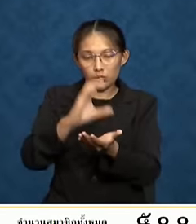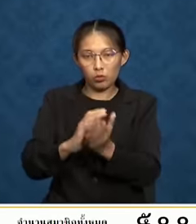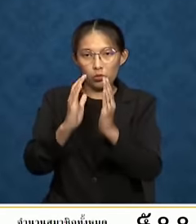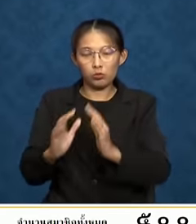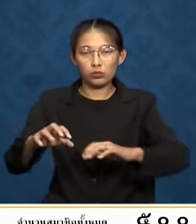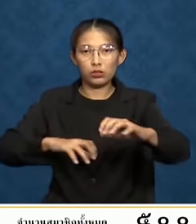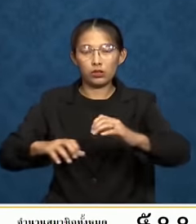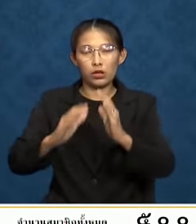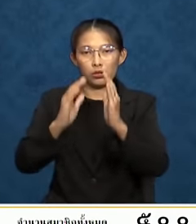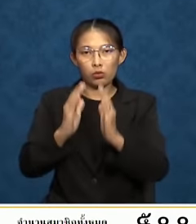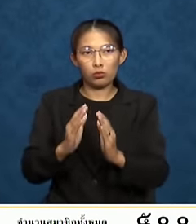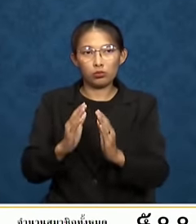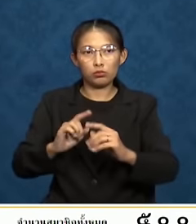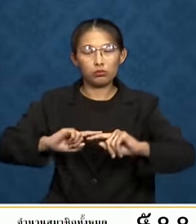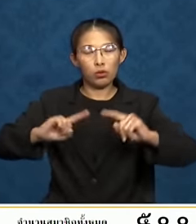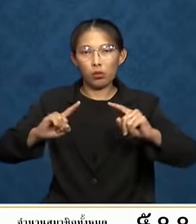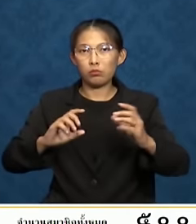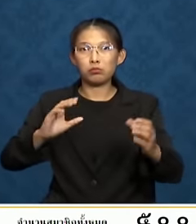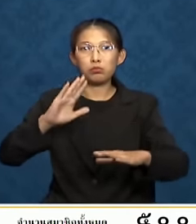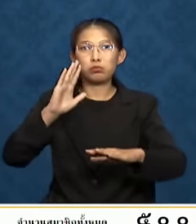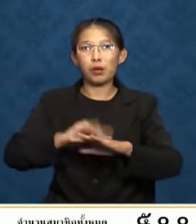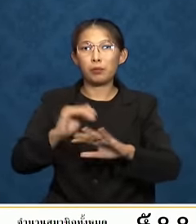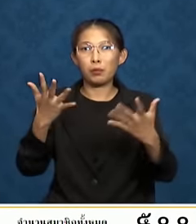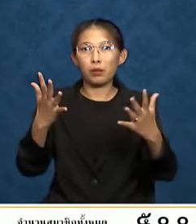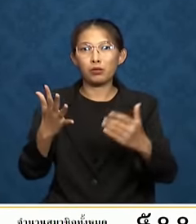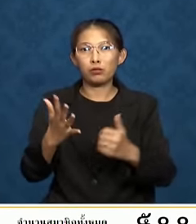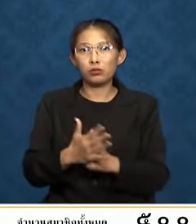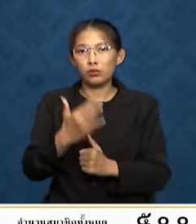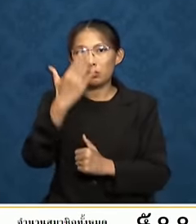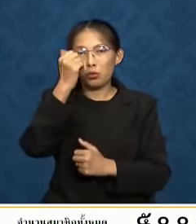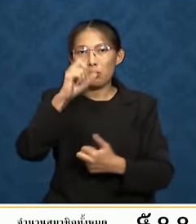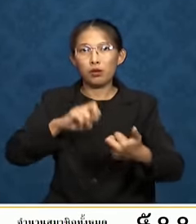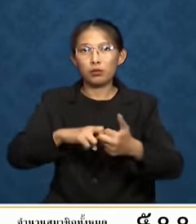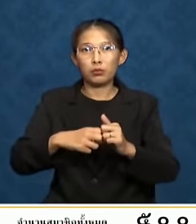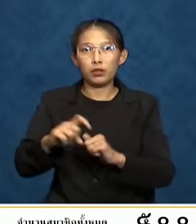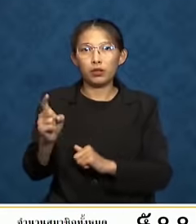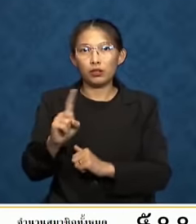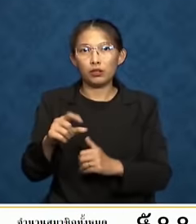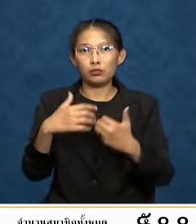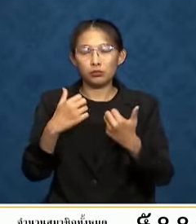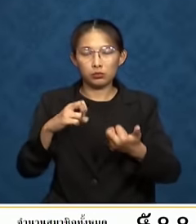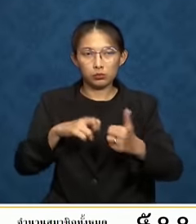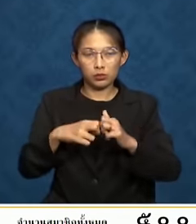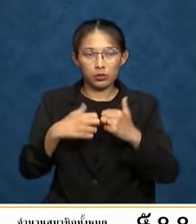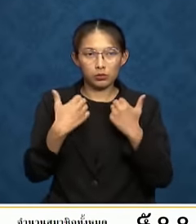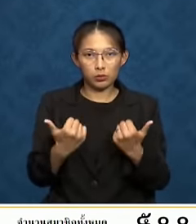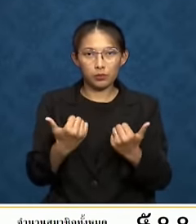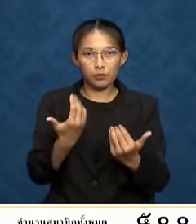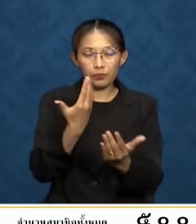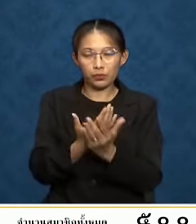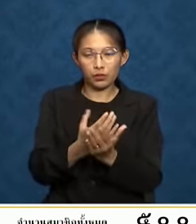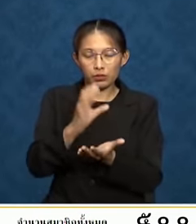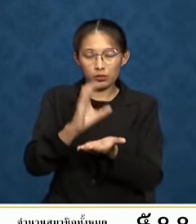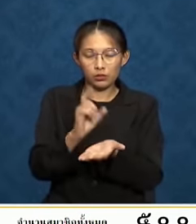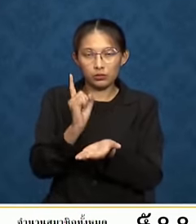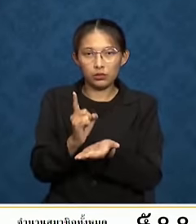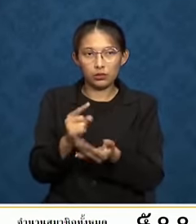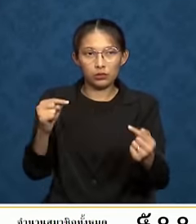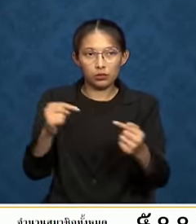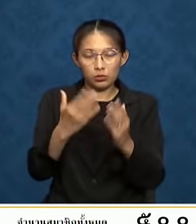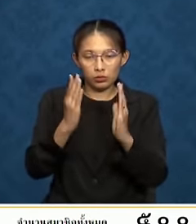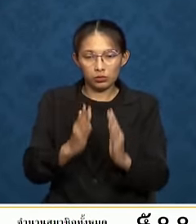เลยแต่ไม่ได้ผลนะปัญหาของประเทศวันนี้ท่านไปดูงบจริงของทั้งหมดเนี่ยงบประจำงบบุคลากรอ